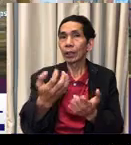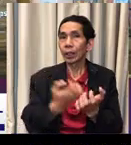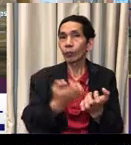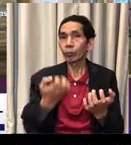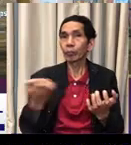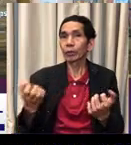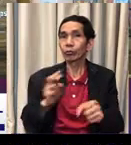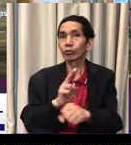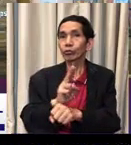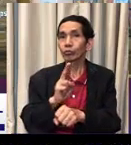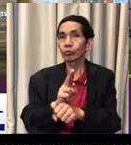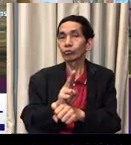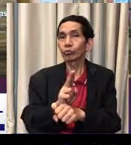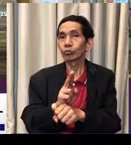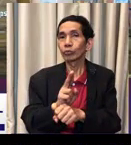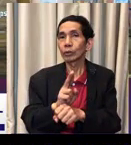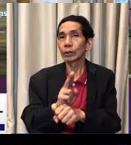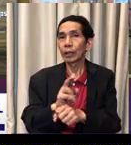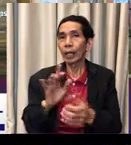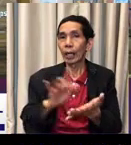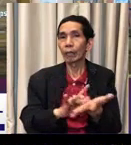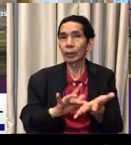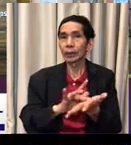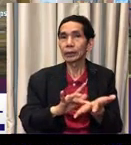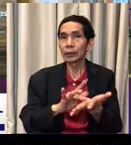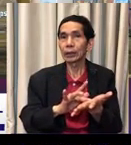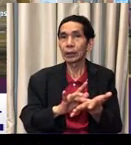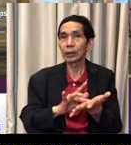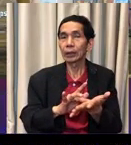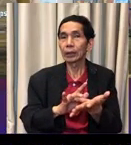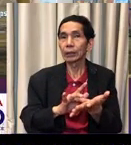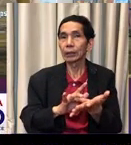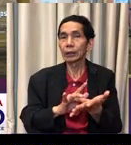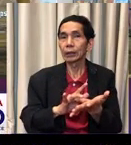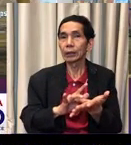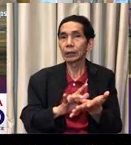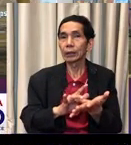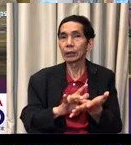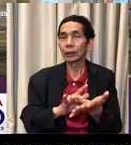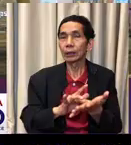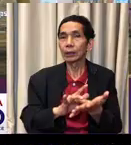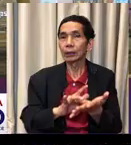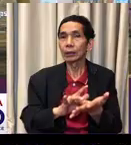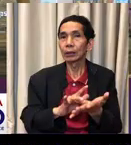equipment and medicine and hiring. Ibig sabihin,